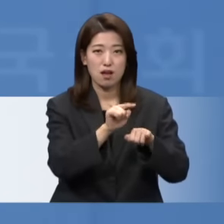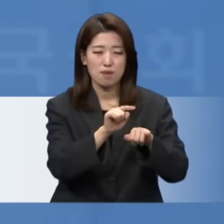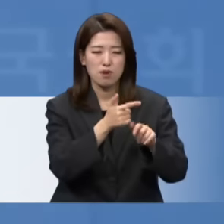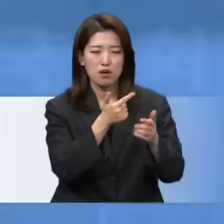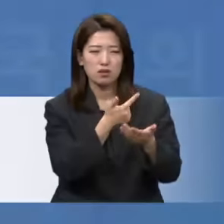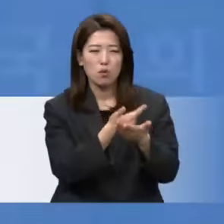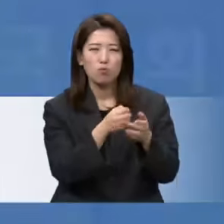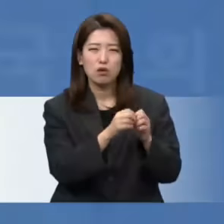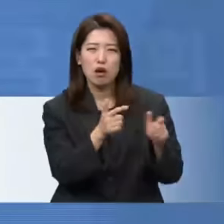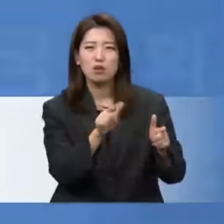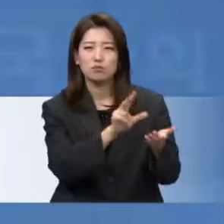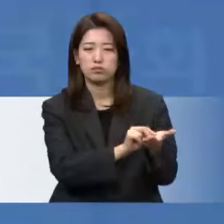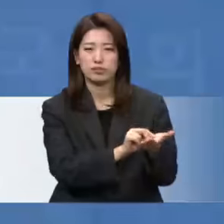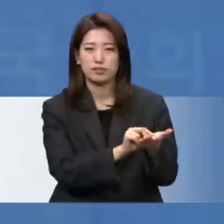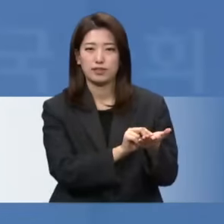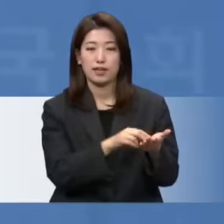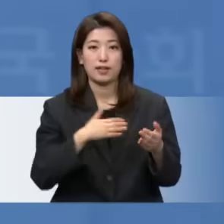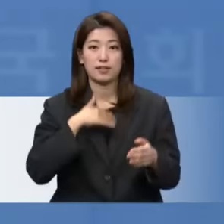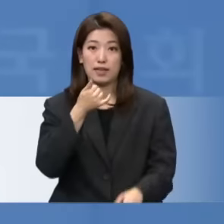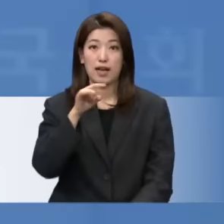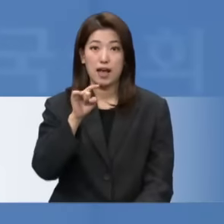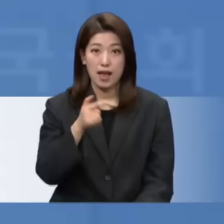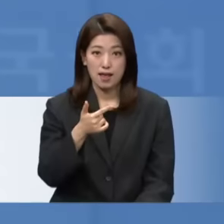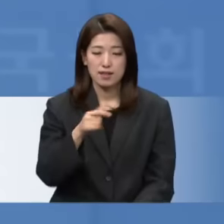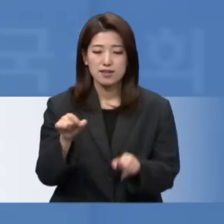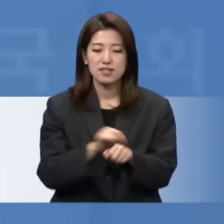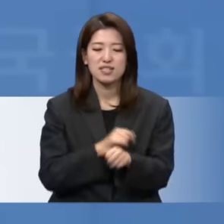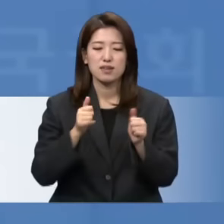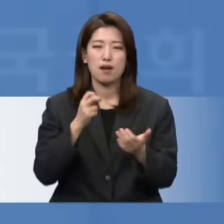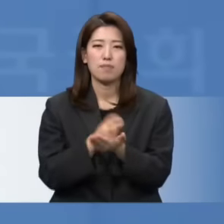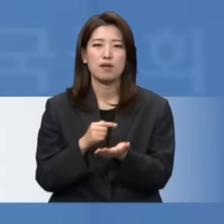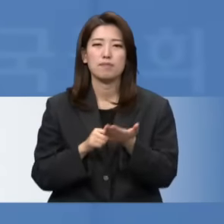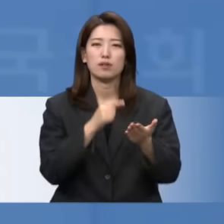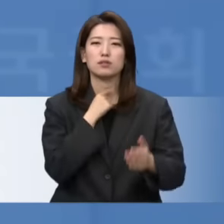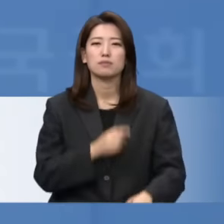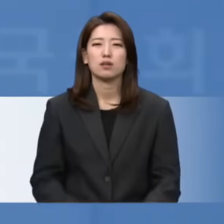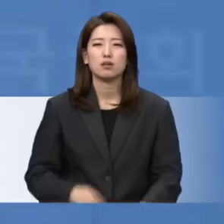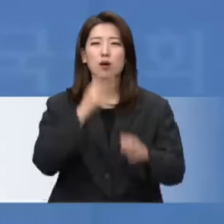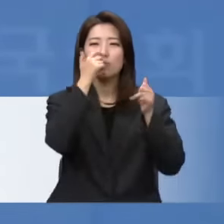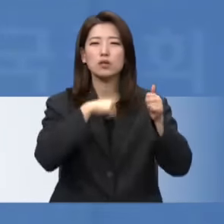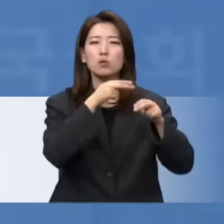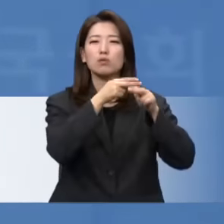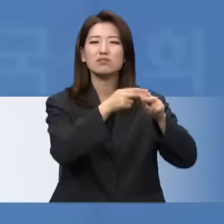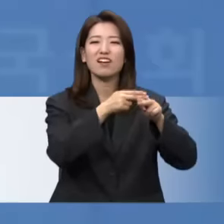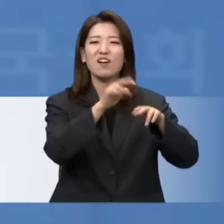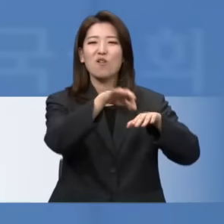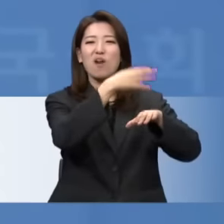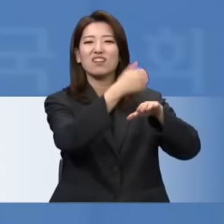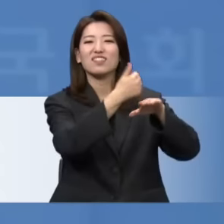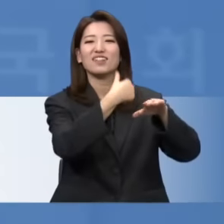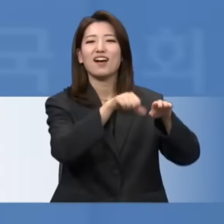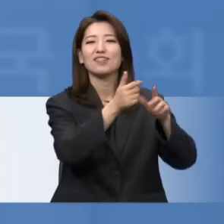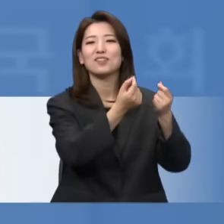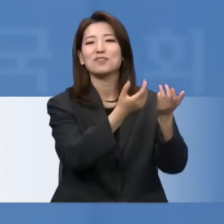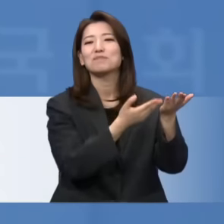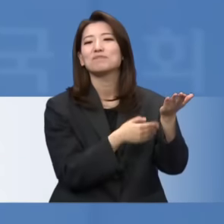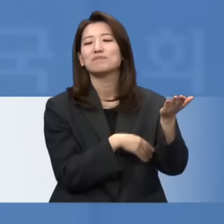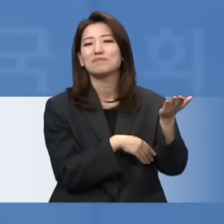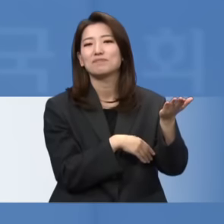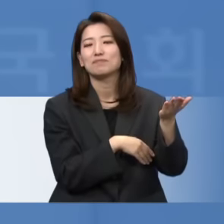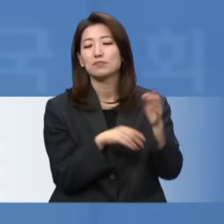한동훈 특검법을 발휘하고자 합니다 검찰 독재 황태자 한동훈 대표가 평범한